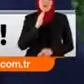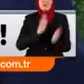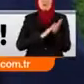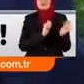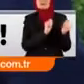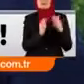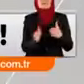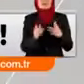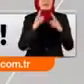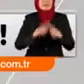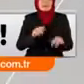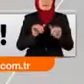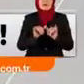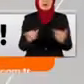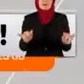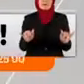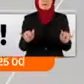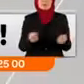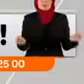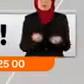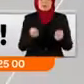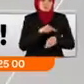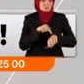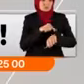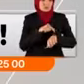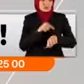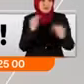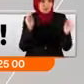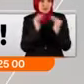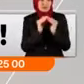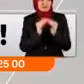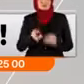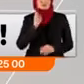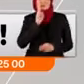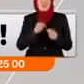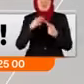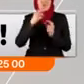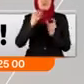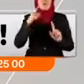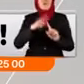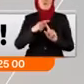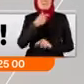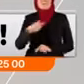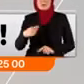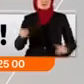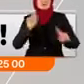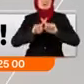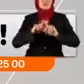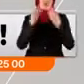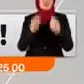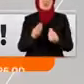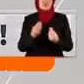aynı şekilde hesaplanıyor yani çalıştıkları süre kadar son brüt maaşı ile çarpılıyor Yani diyelim ki sekiz yıl